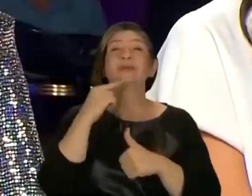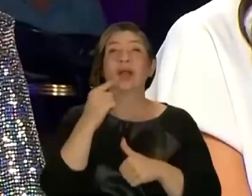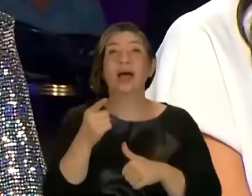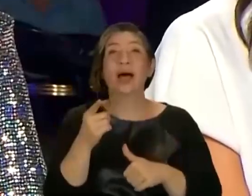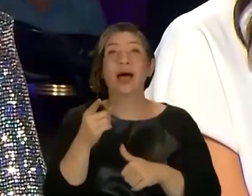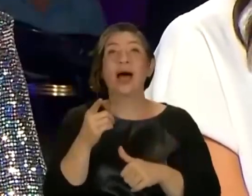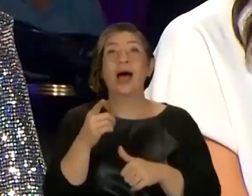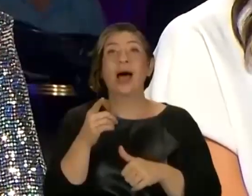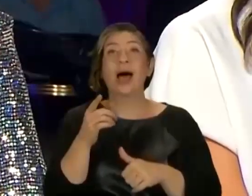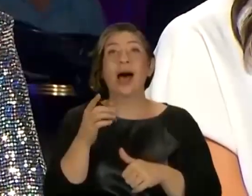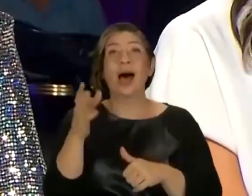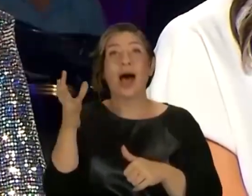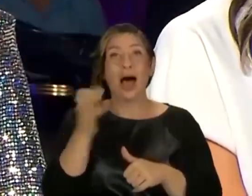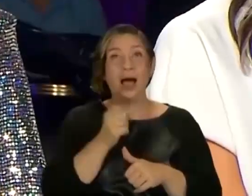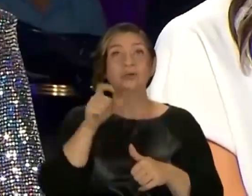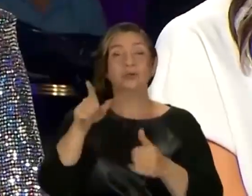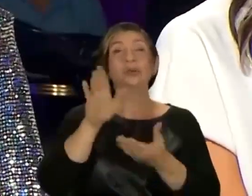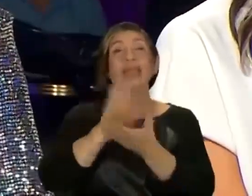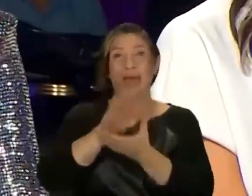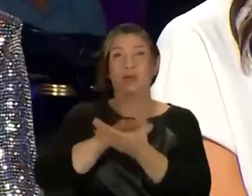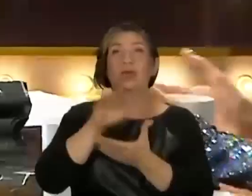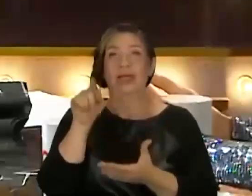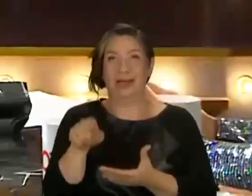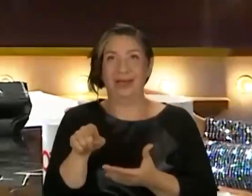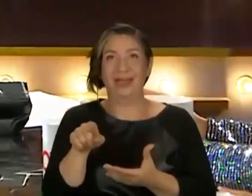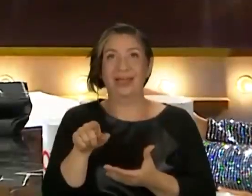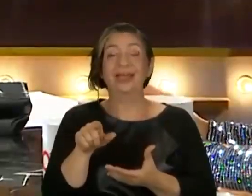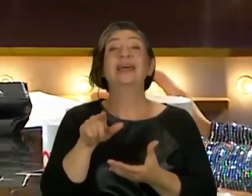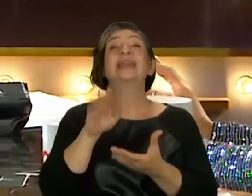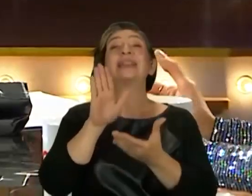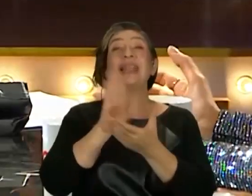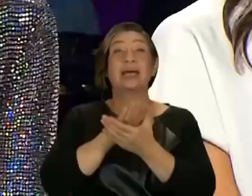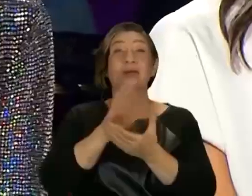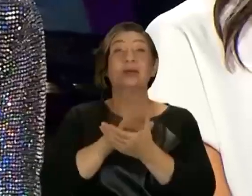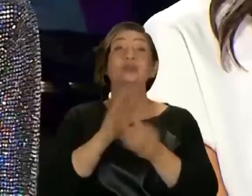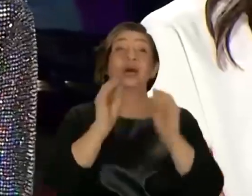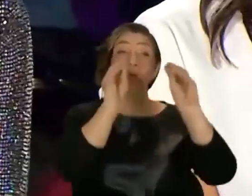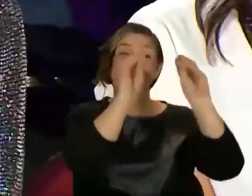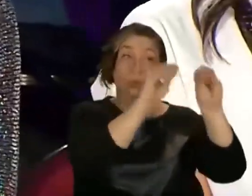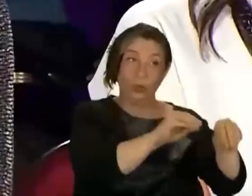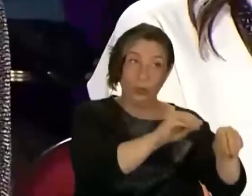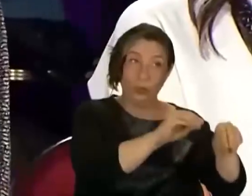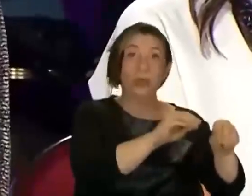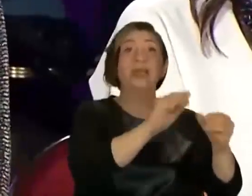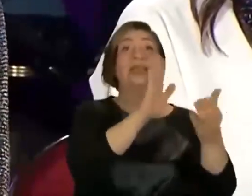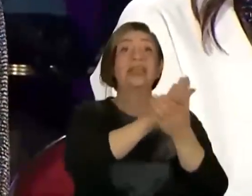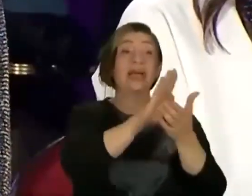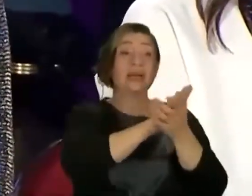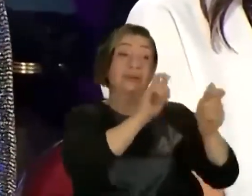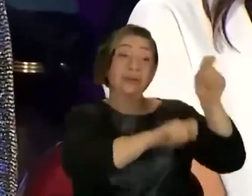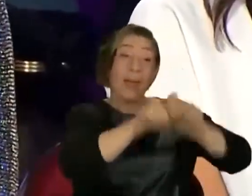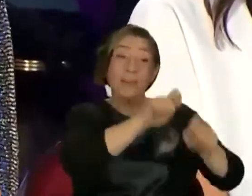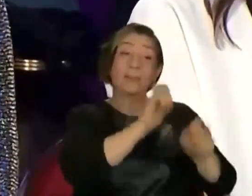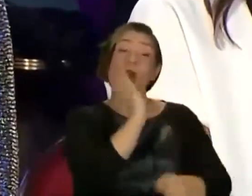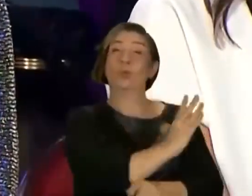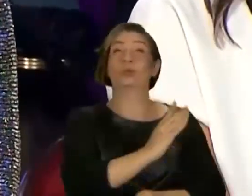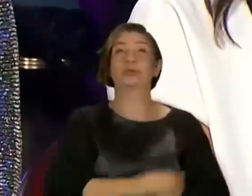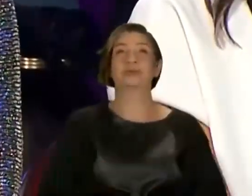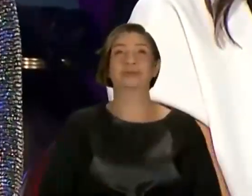bakayım. Al şu takatukaları. Al şu takatukaları. Takatukacıya. Takatukalatmaya